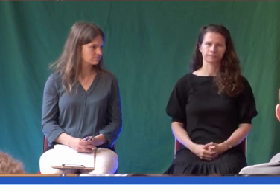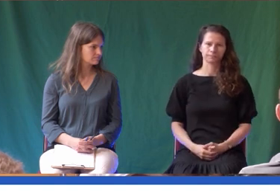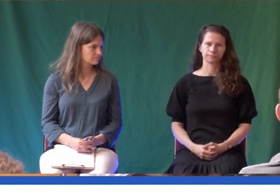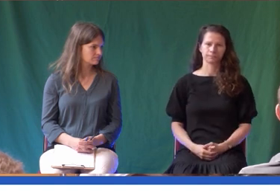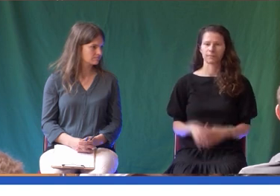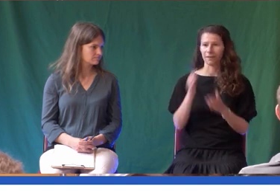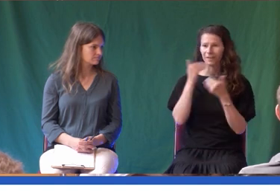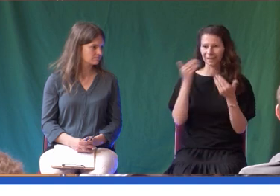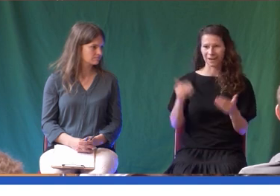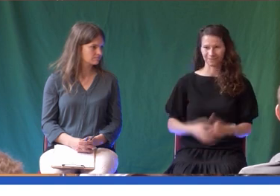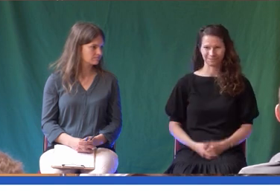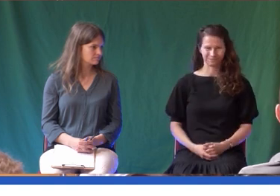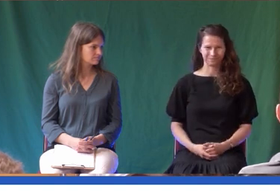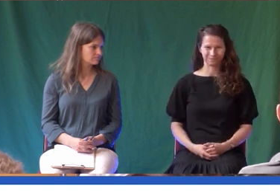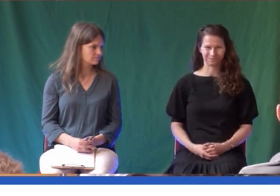vielen Dank